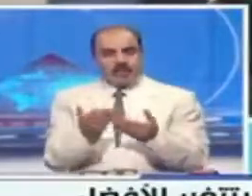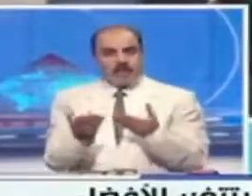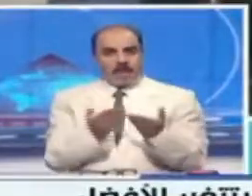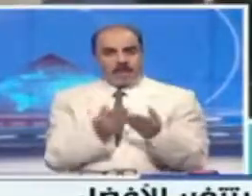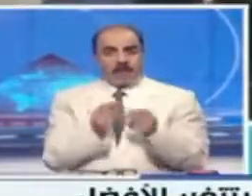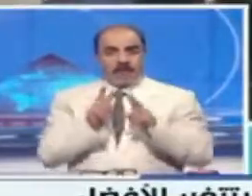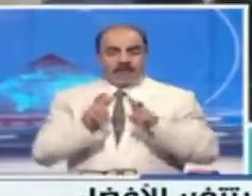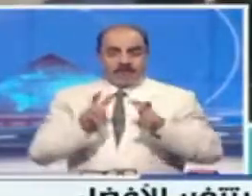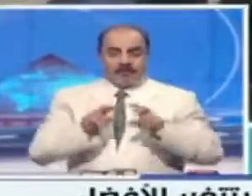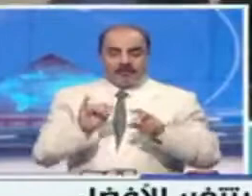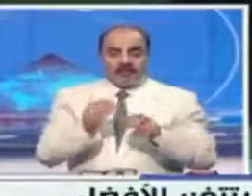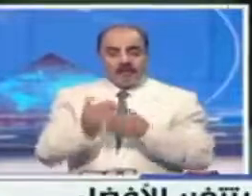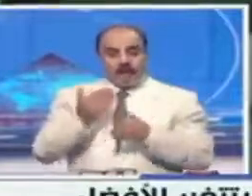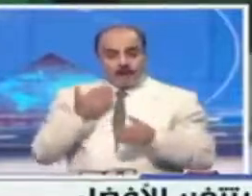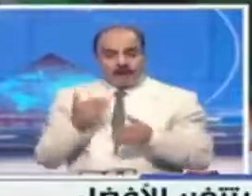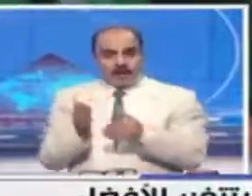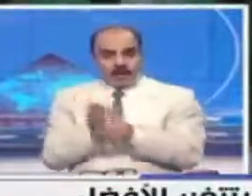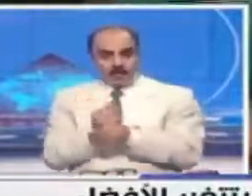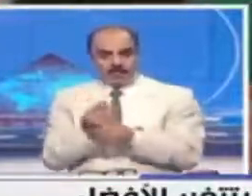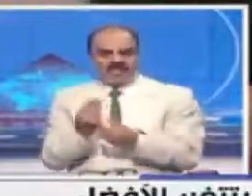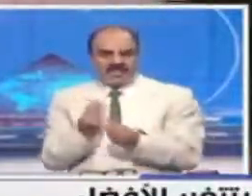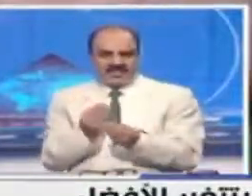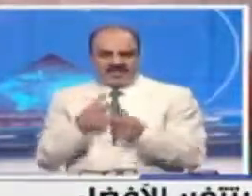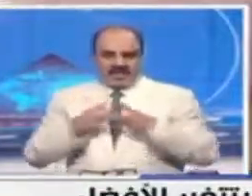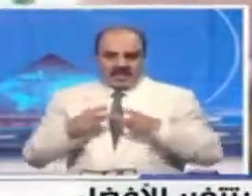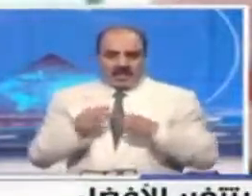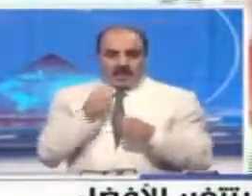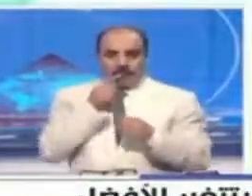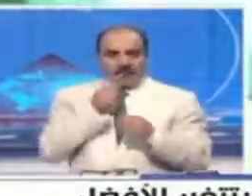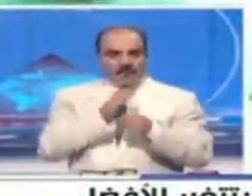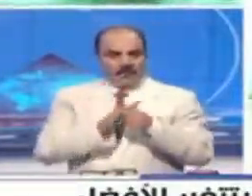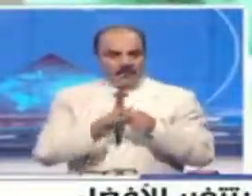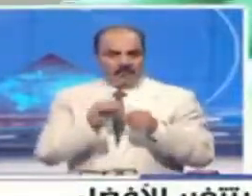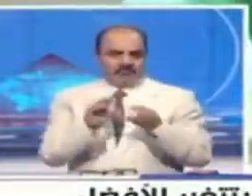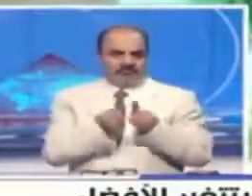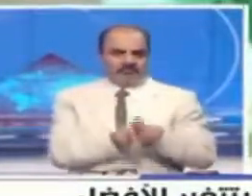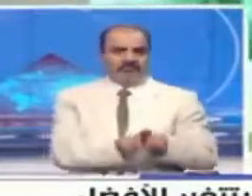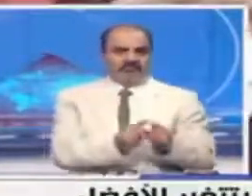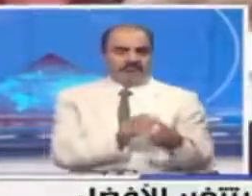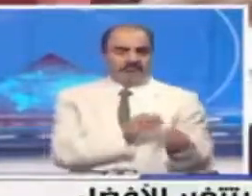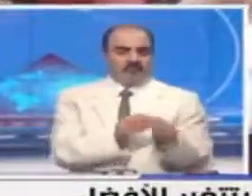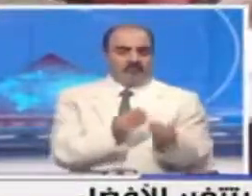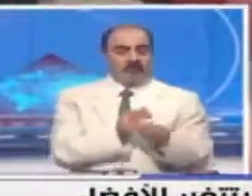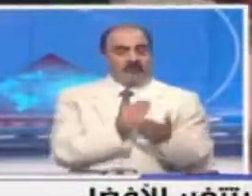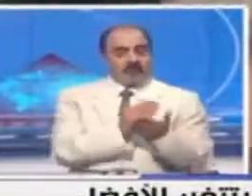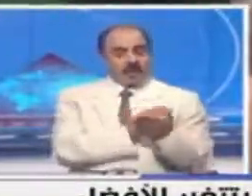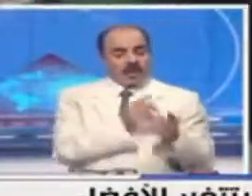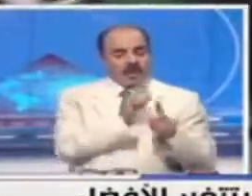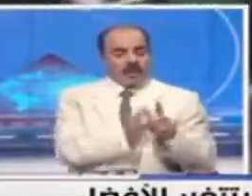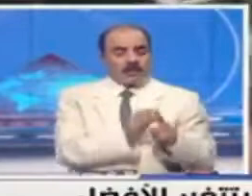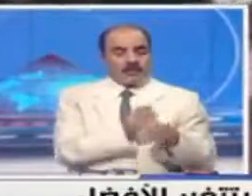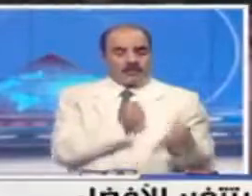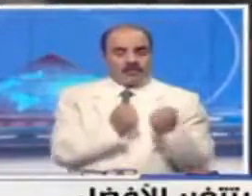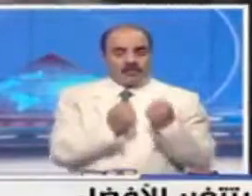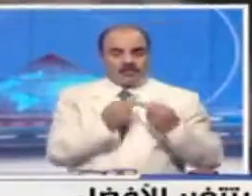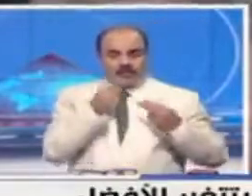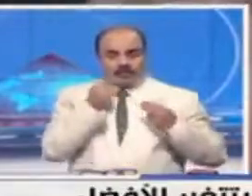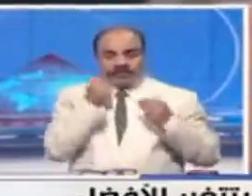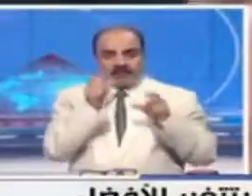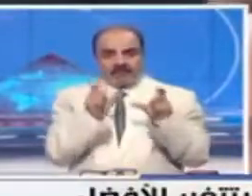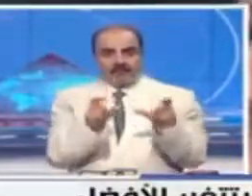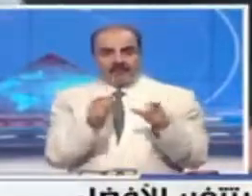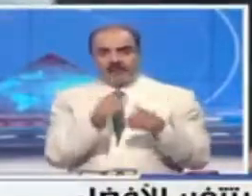الكشف المبكر قبل الزواج ومواجهة ختان الإناث بتنفيذ مجموعة من الفعاليات والأنشطة التوعوية